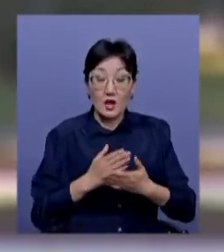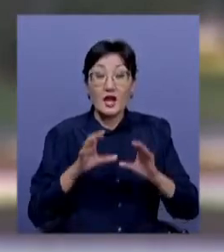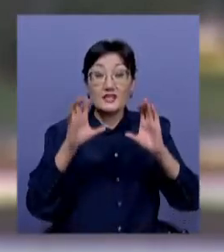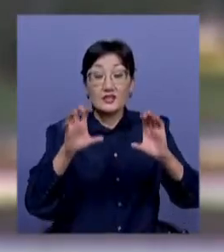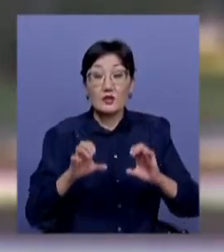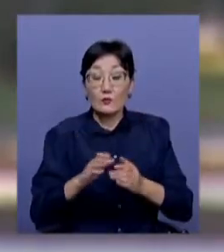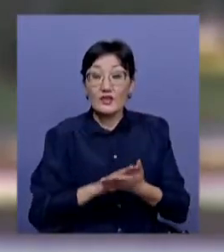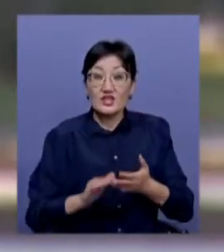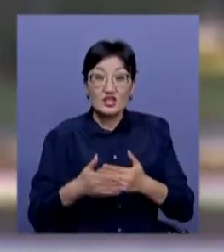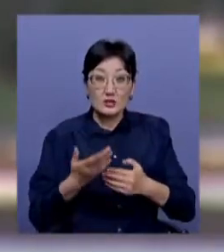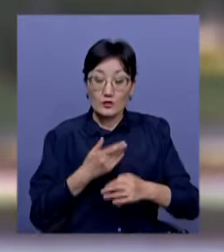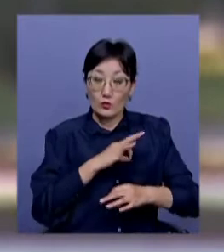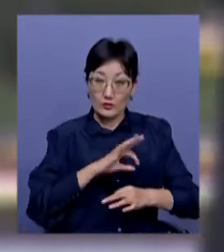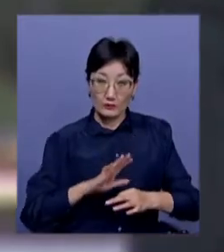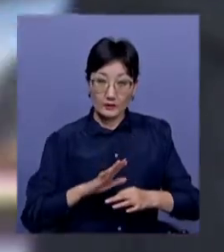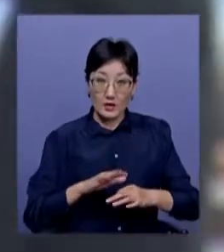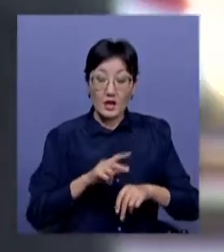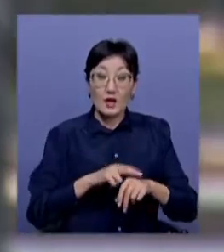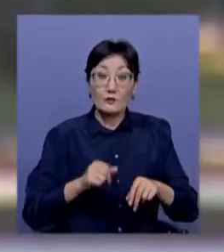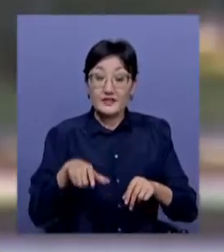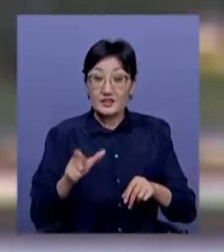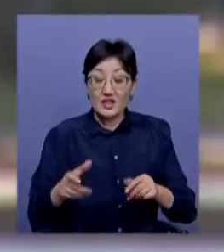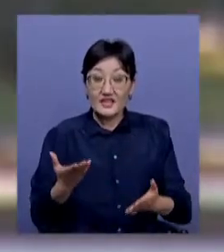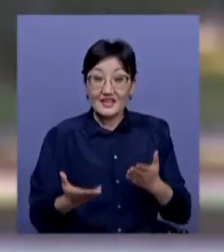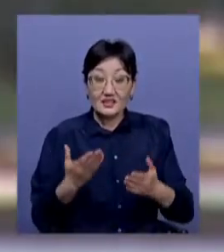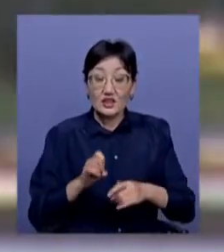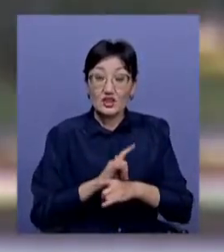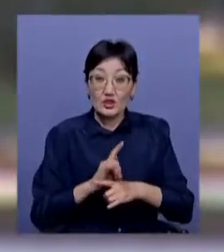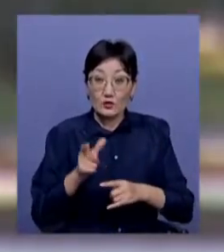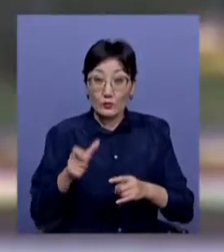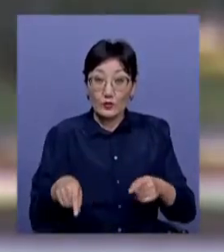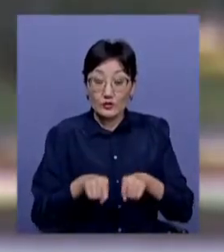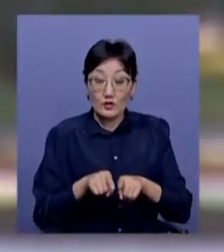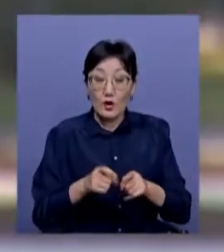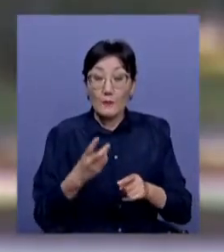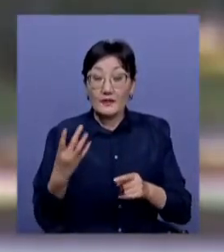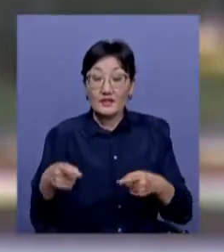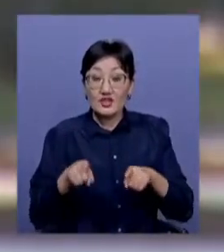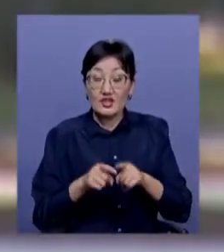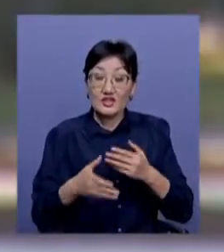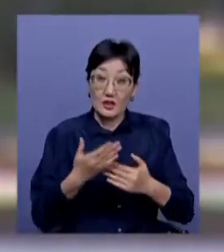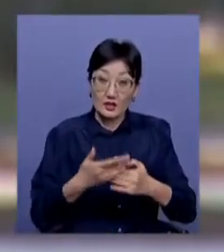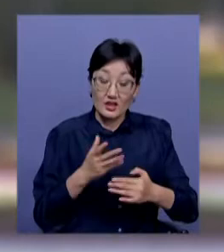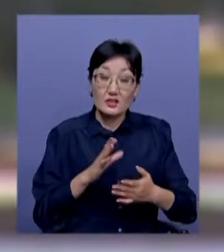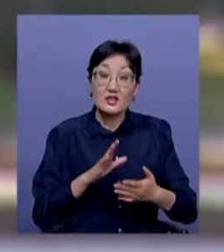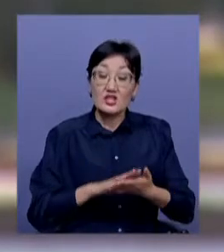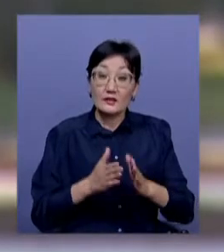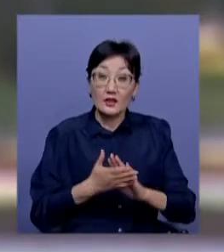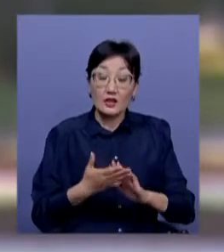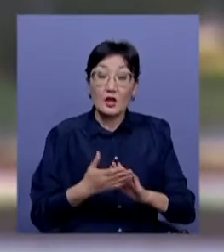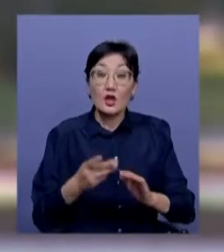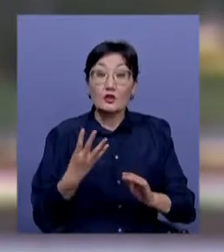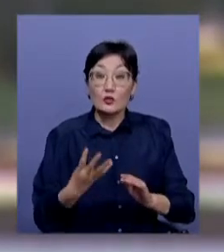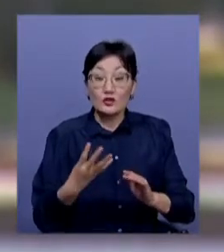заңмен ешқандай жаза қолданылмаған. Тәртіп сақшылары егер де алаяқ бұған дейін бірнеше мәрте жазаға тартылған жағдайда ғана 4